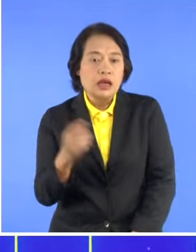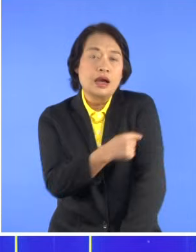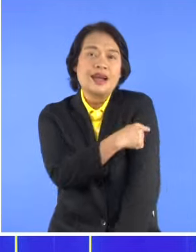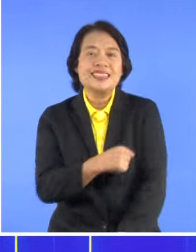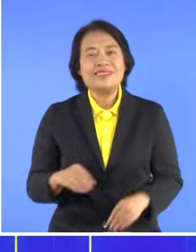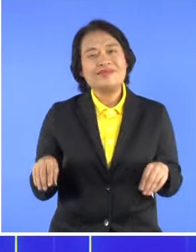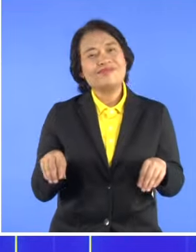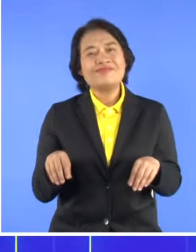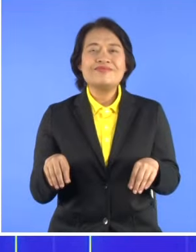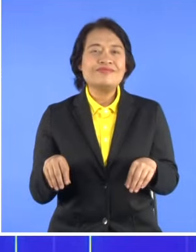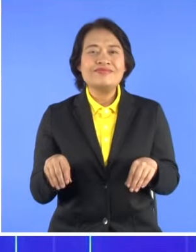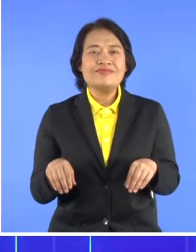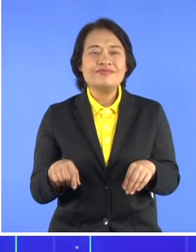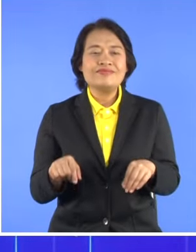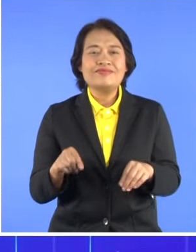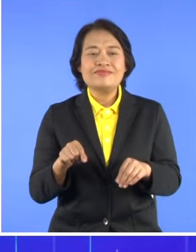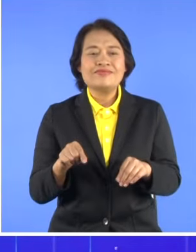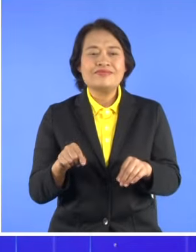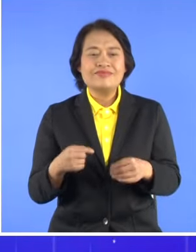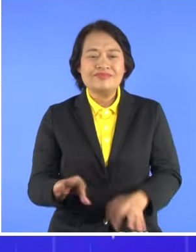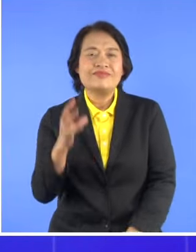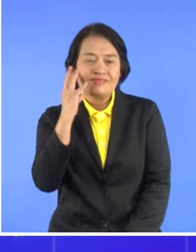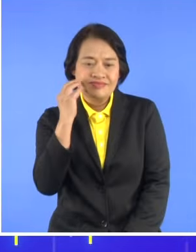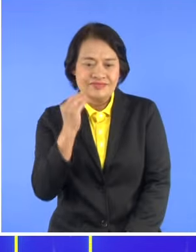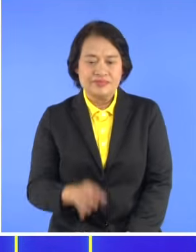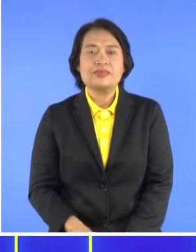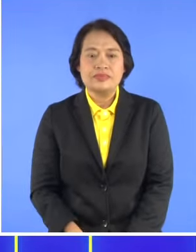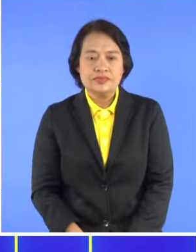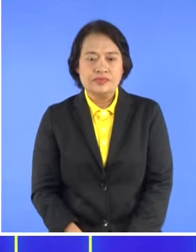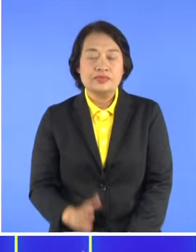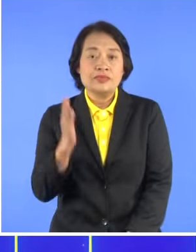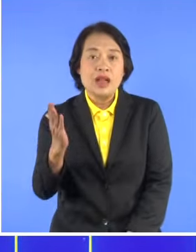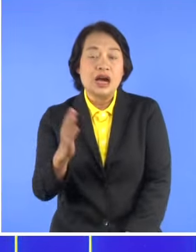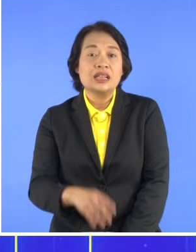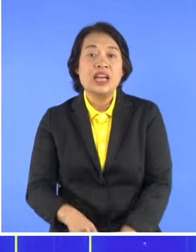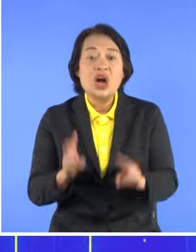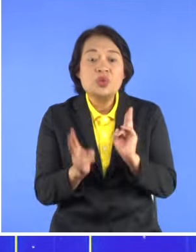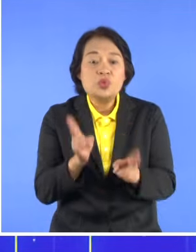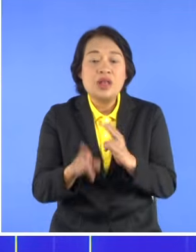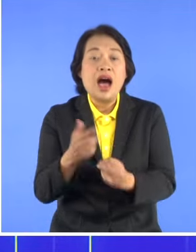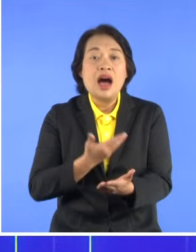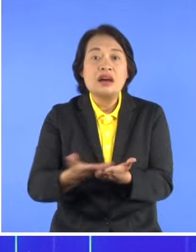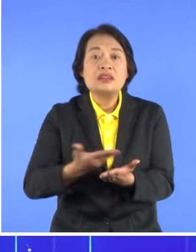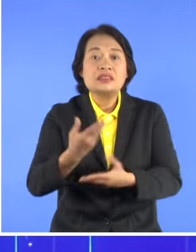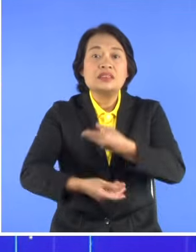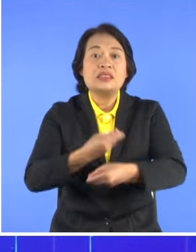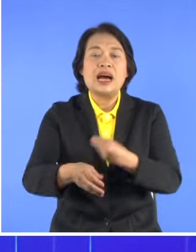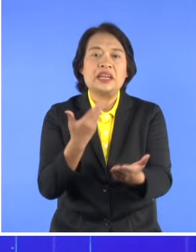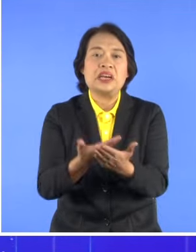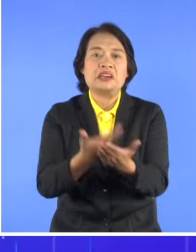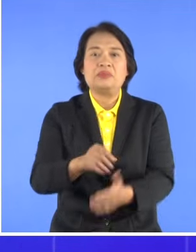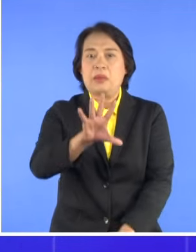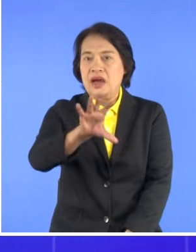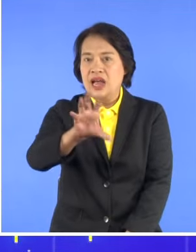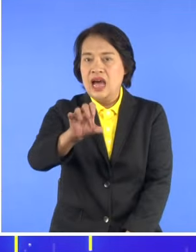เดียวเออใช่ๆๆๆน่ารักใใครไอ้บูบู้นี่นะถ้าเป็นตุ๊กตาเนี่เค้าขายกันเนี่ยซื้อขายกัน 500กว่าบาทเอใช่มั้ย